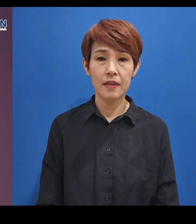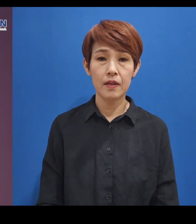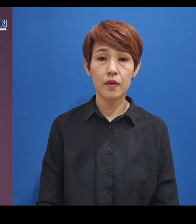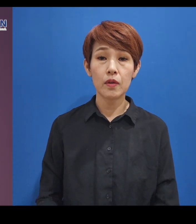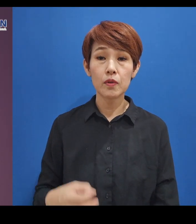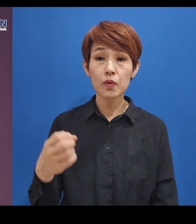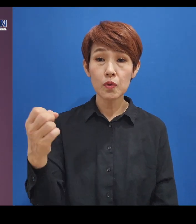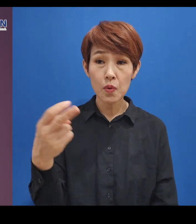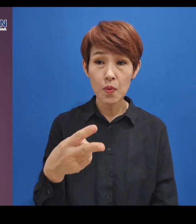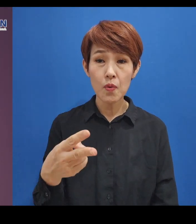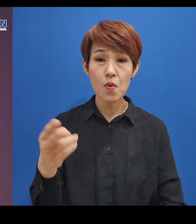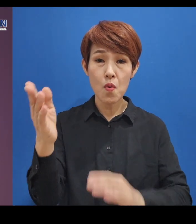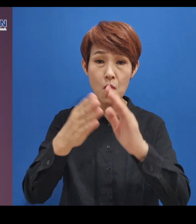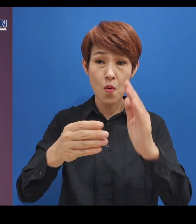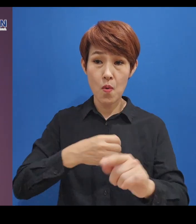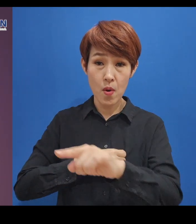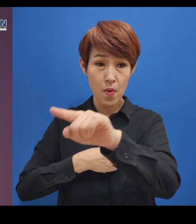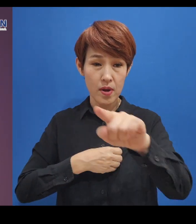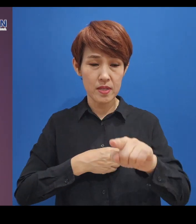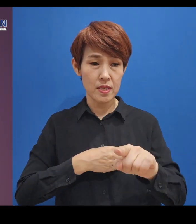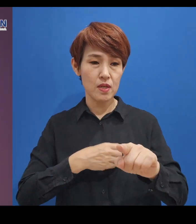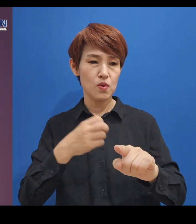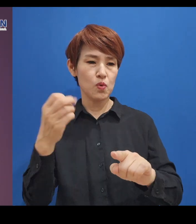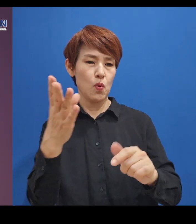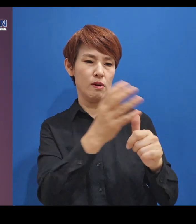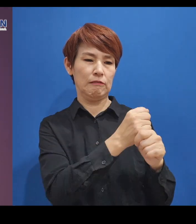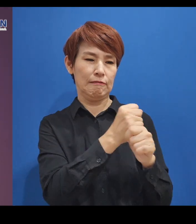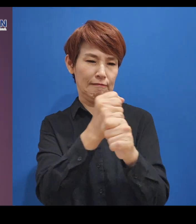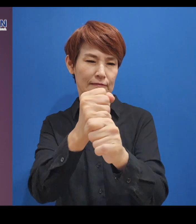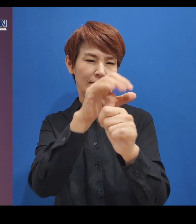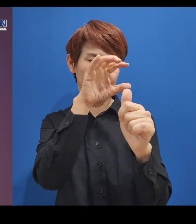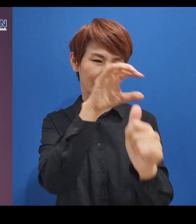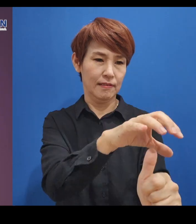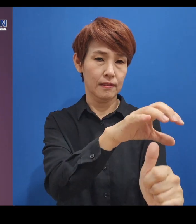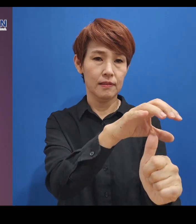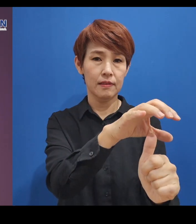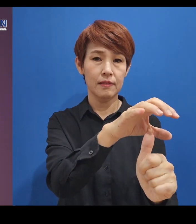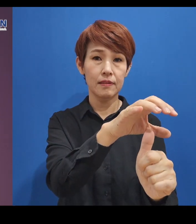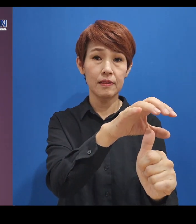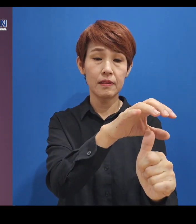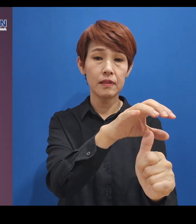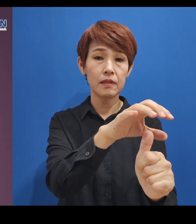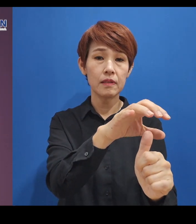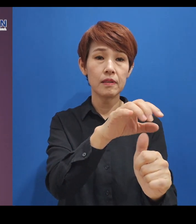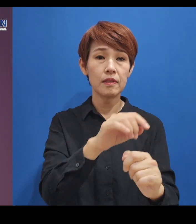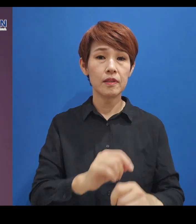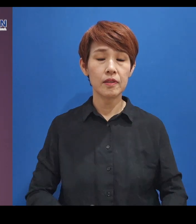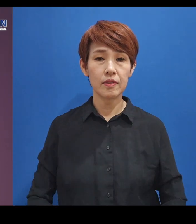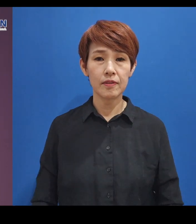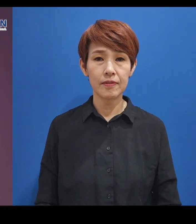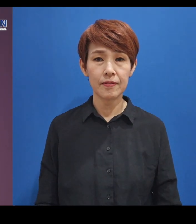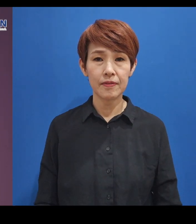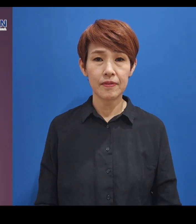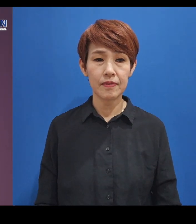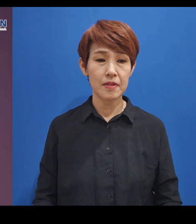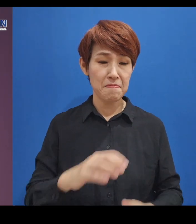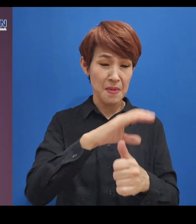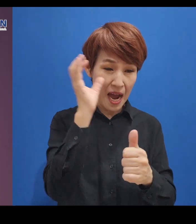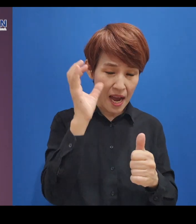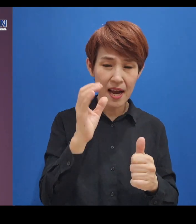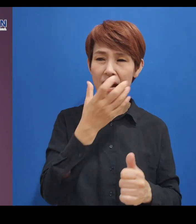붙들어 옵니다. 풀려나면 그 위험천만한 곳에서 복음 전하는 사람들이나,